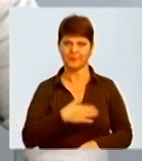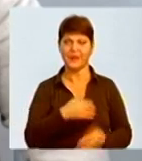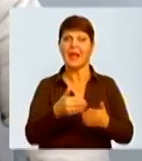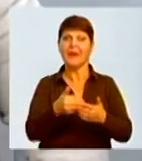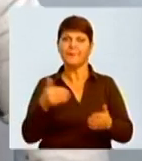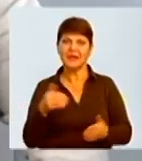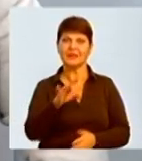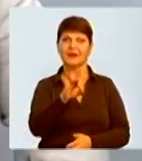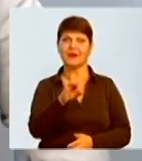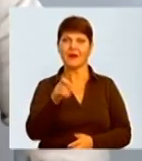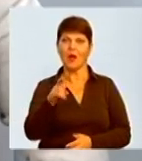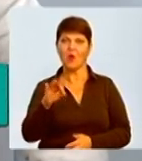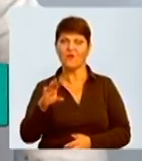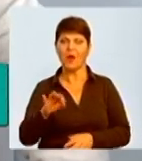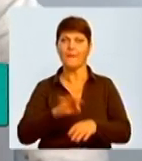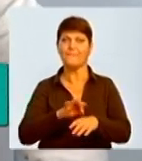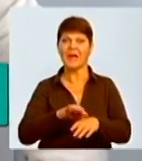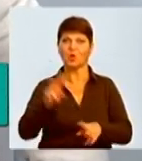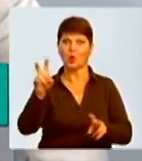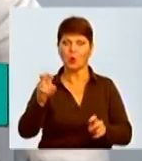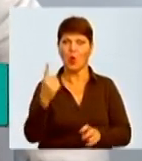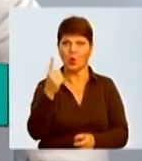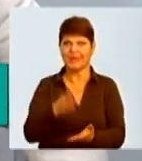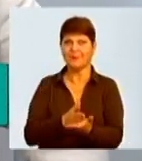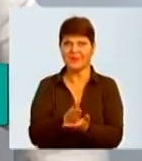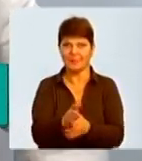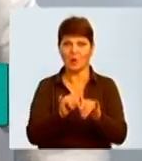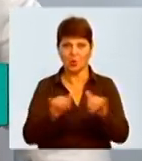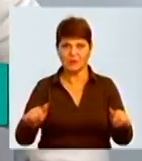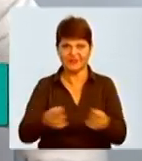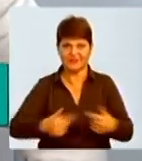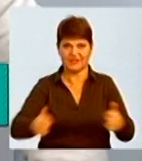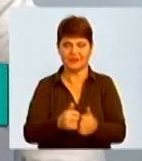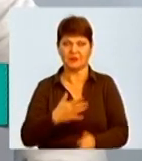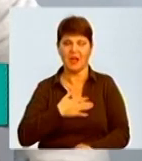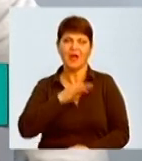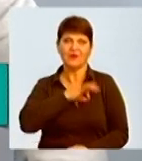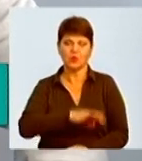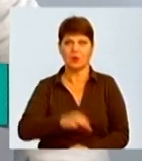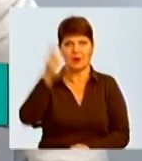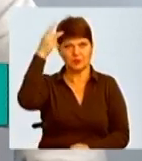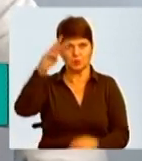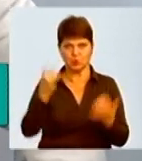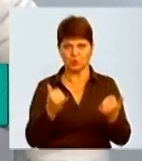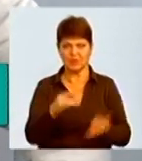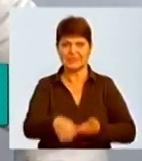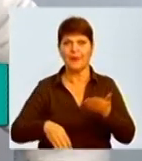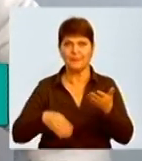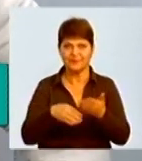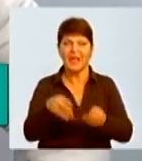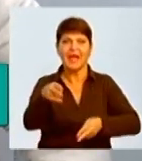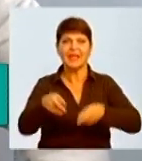патологію. Одним із напрямків розвитку нашого відділення є використання сучасних методів допомоги, а саме